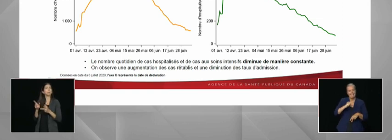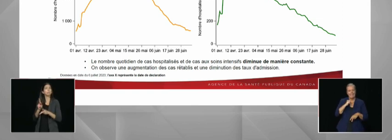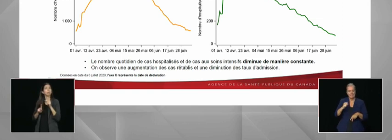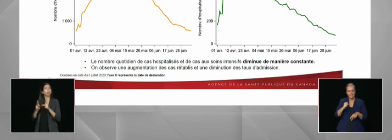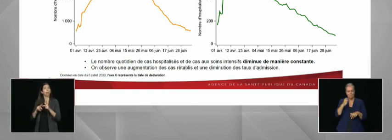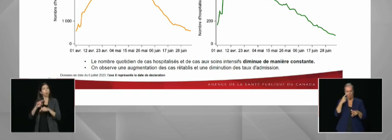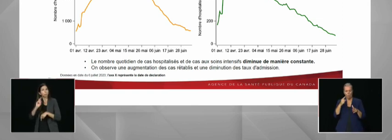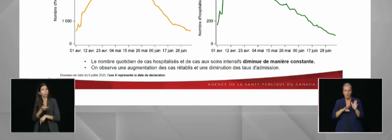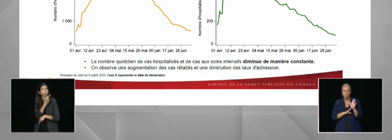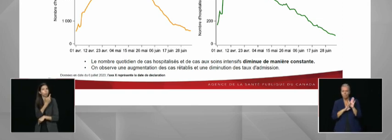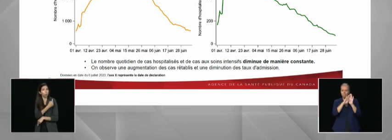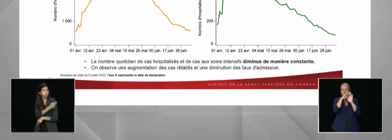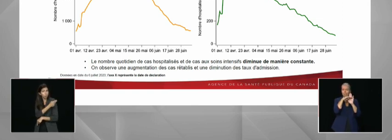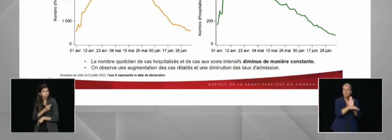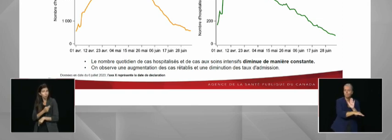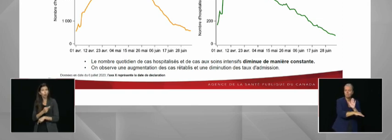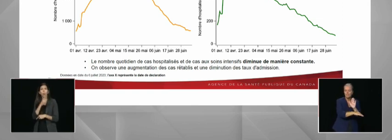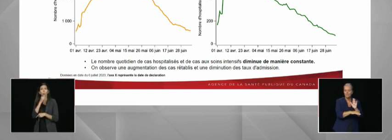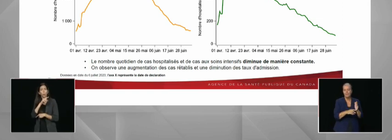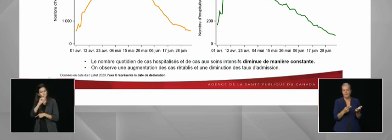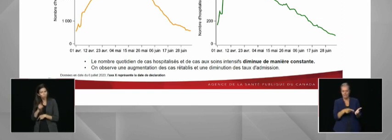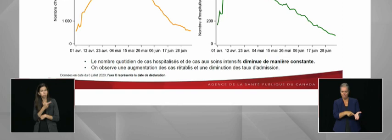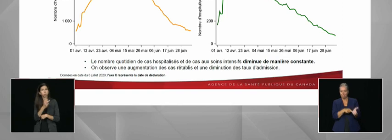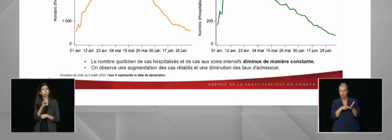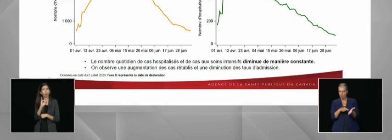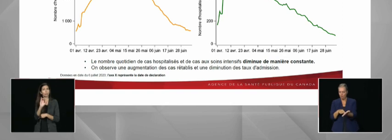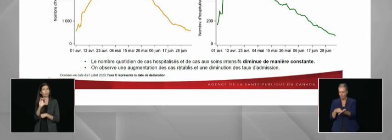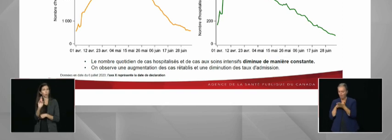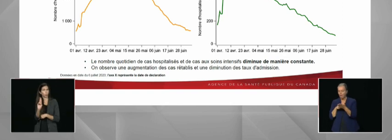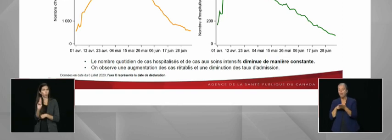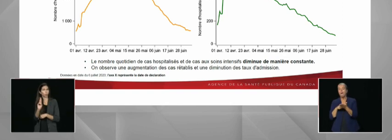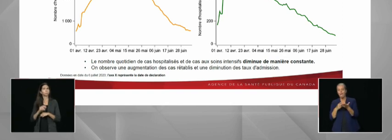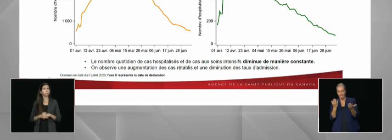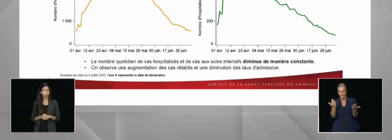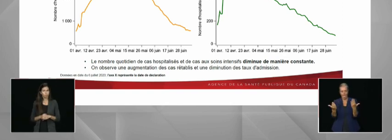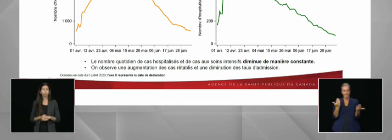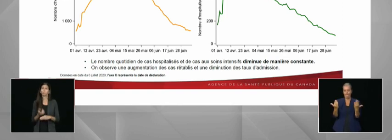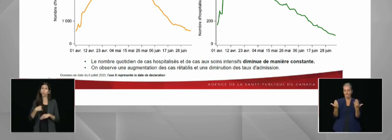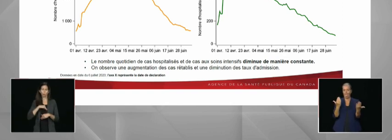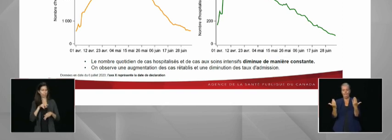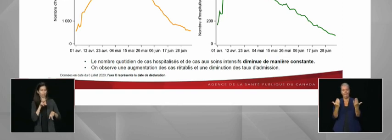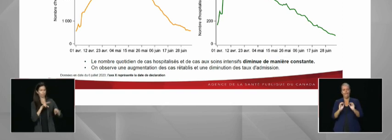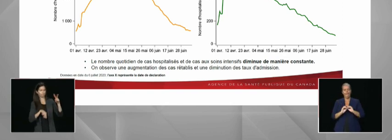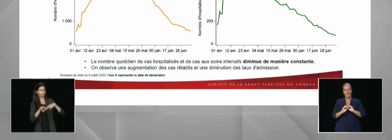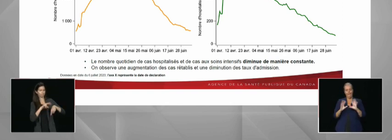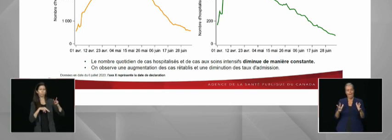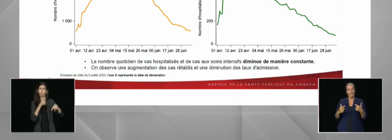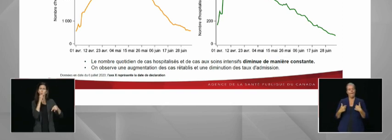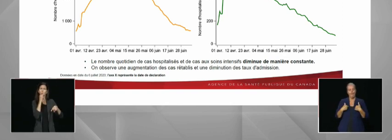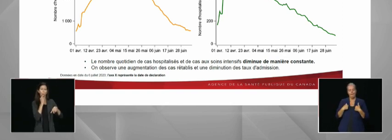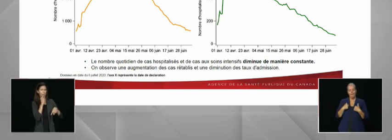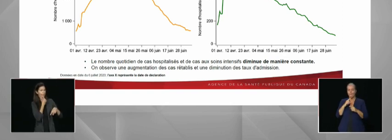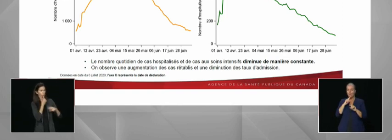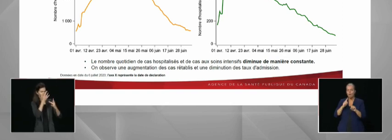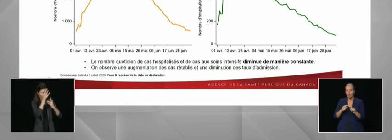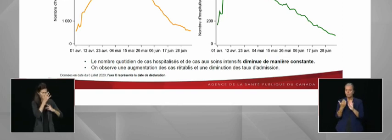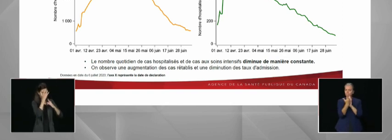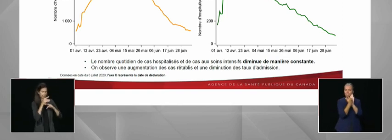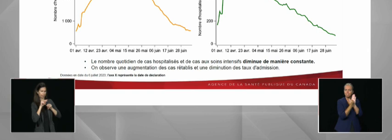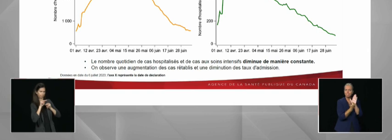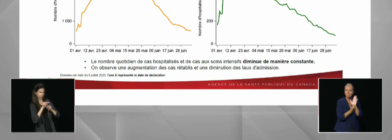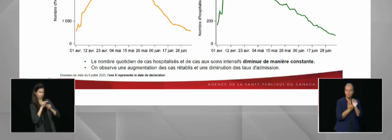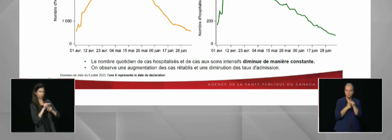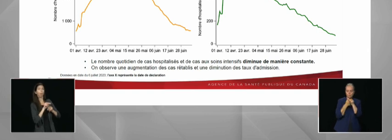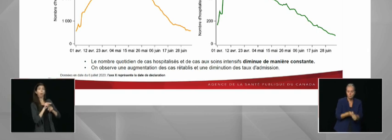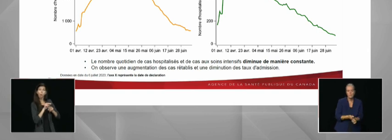ces indicateurs de la sévérité démontrent que nos mesures de santé publique ont réussi à ralentir la transmission de la